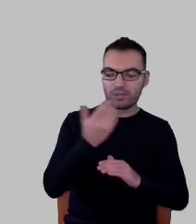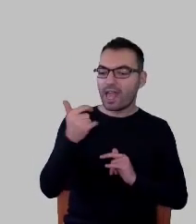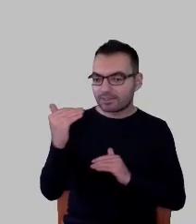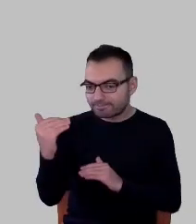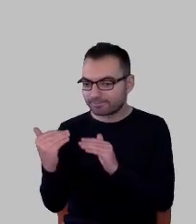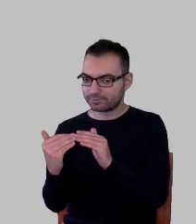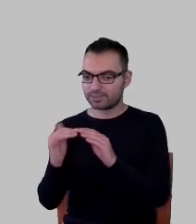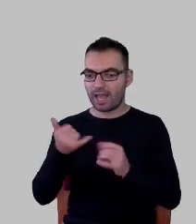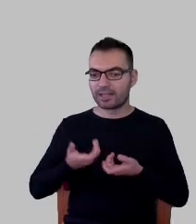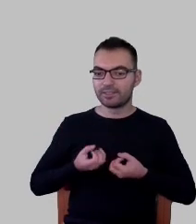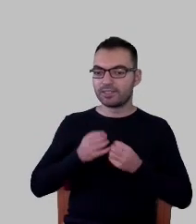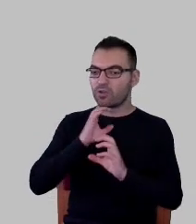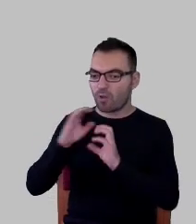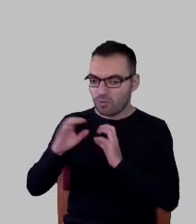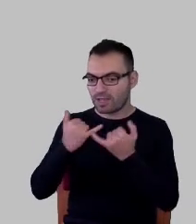przekazywania informacji.